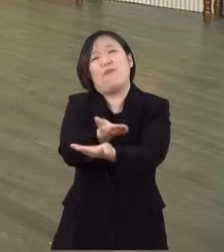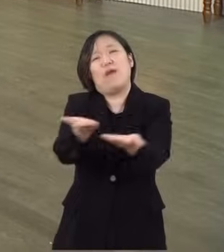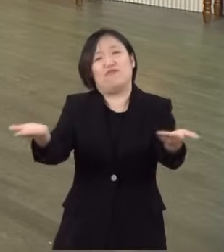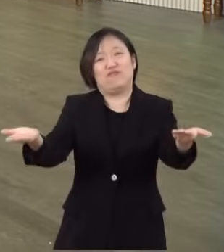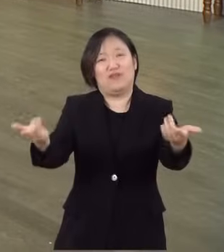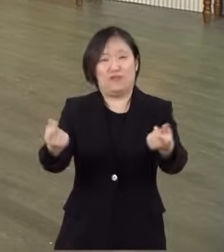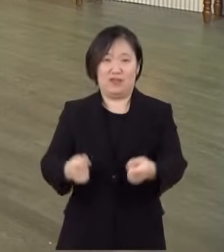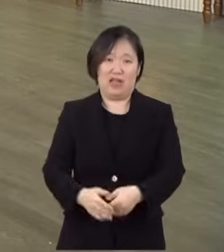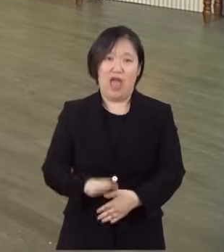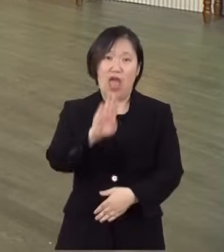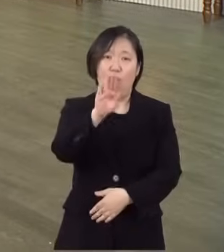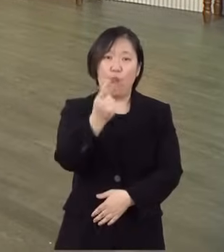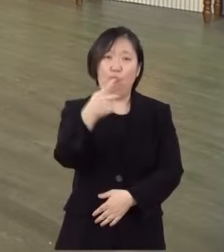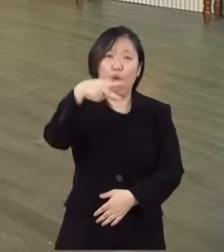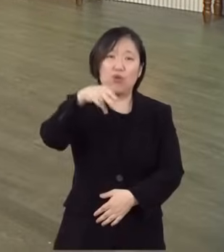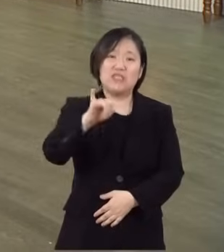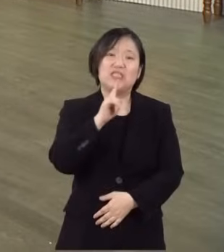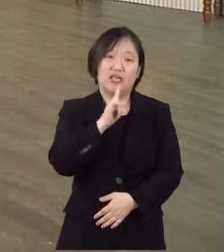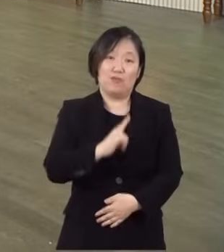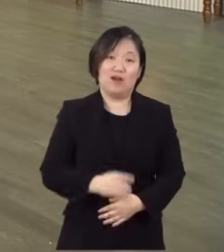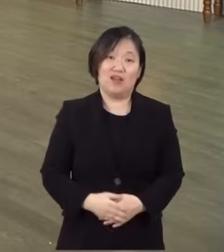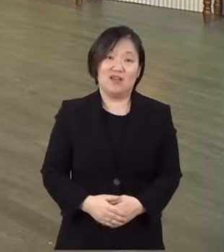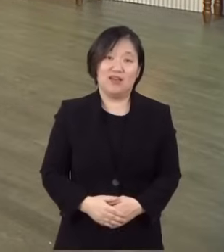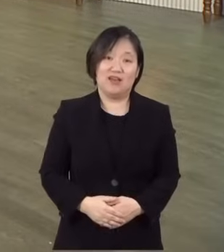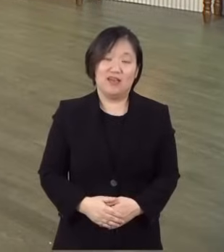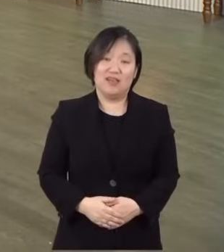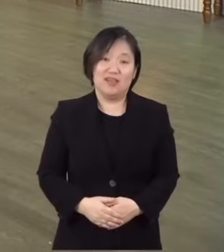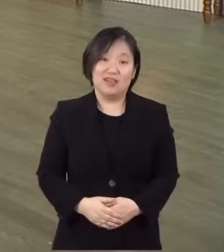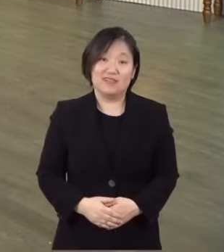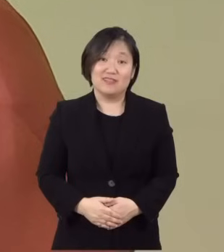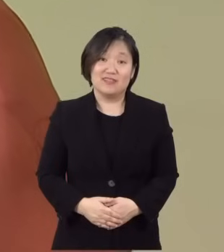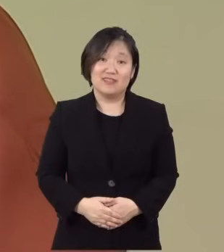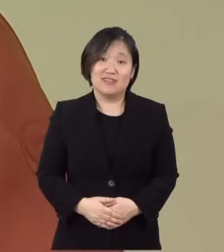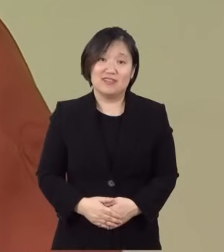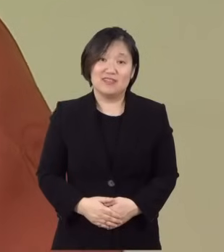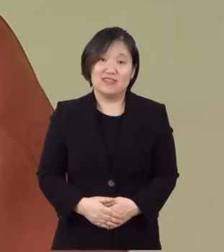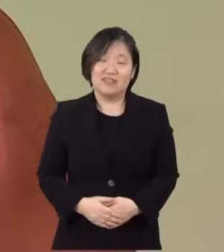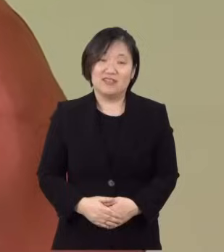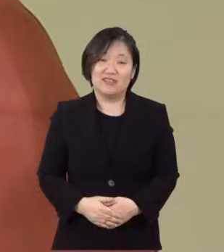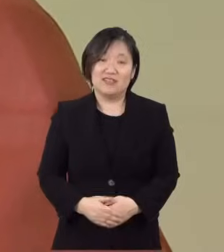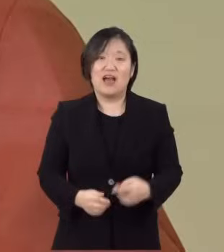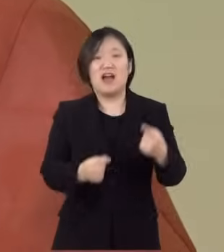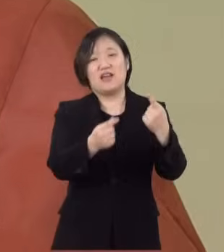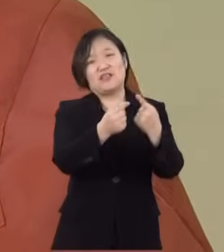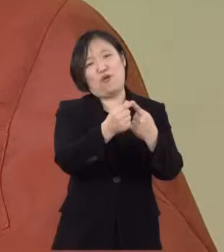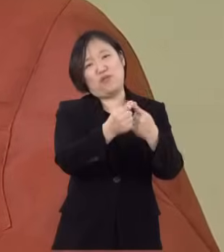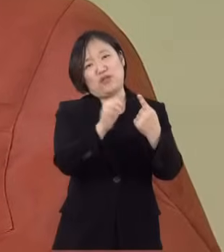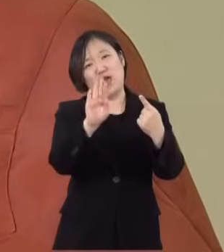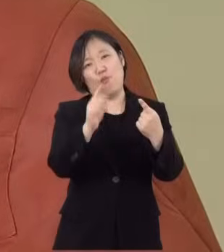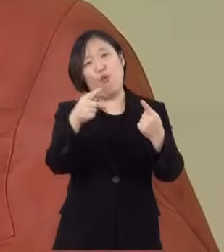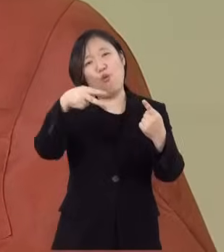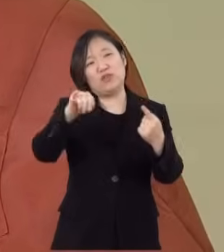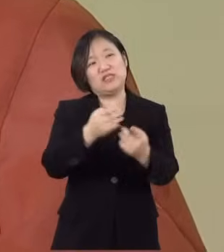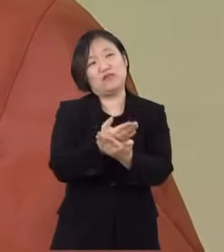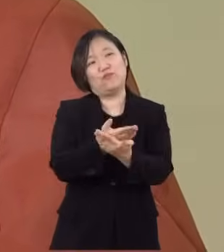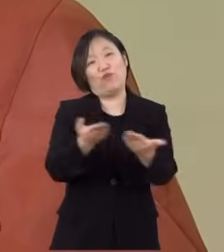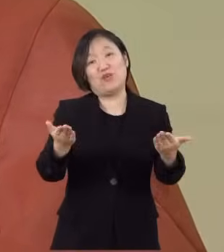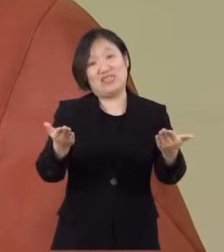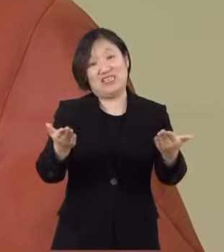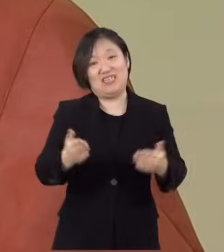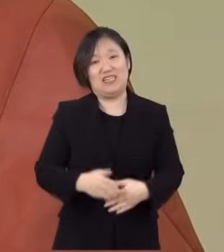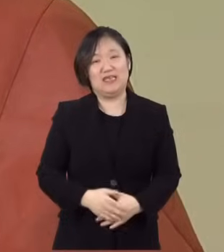주는 것이 바로 보시가 되겠습니다 육바라밀 첫번째 가 바로